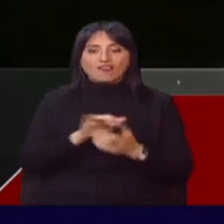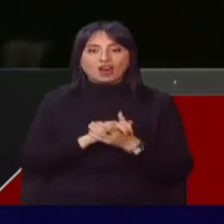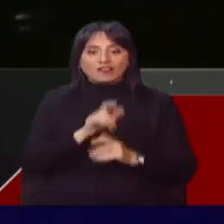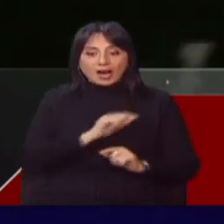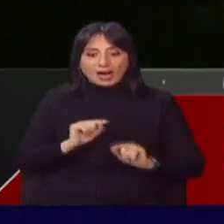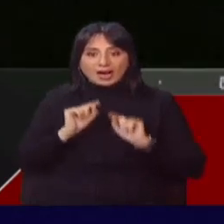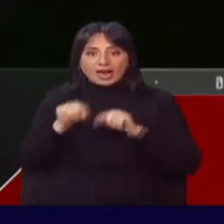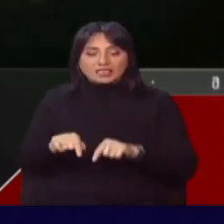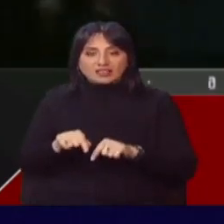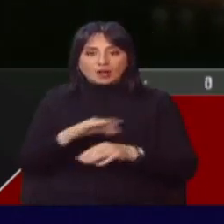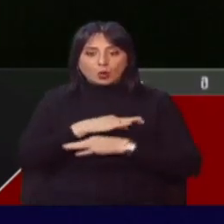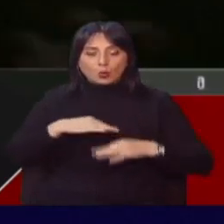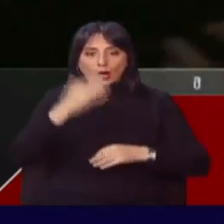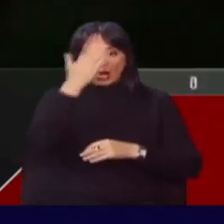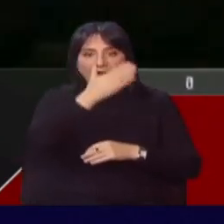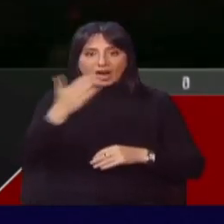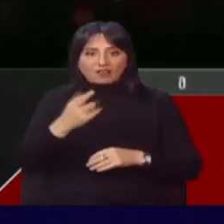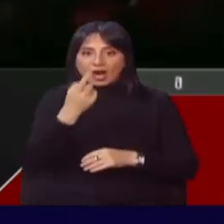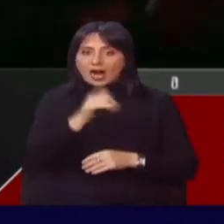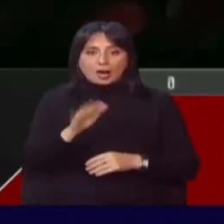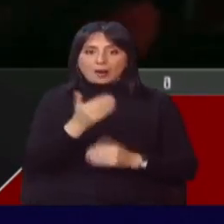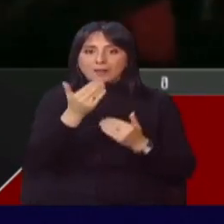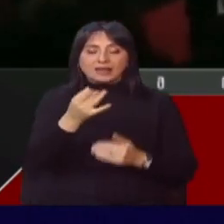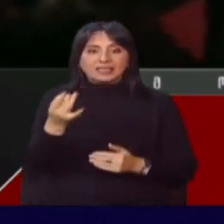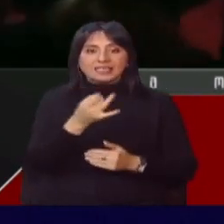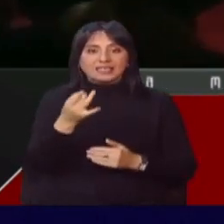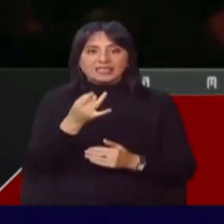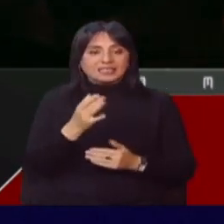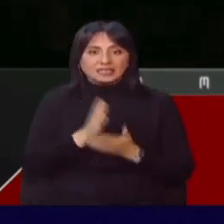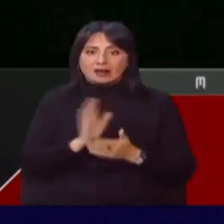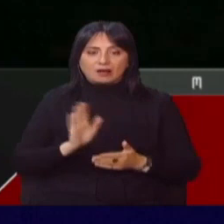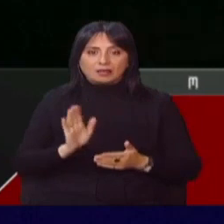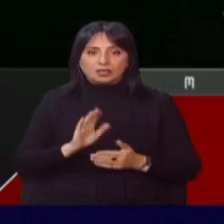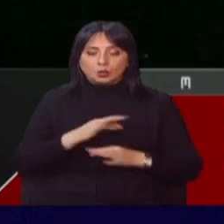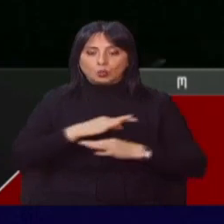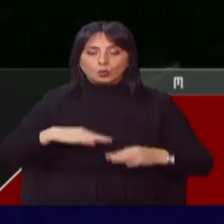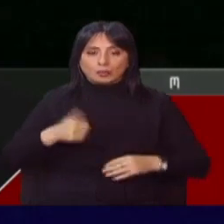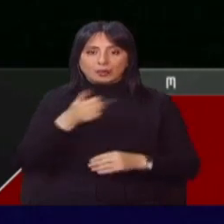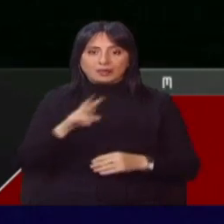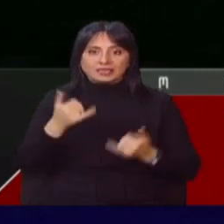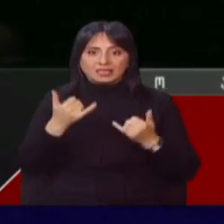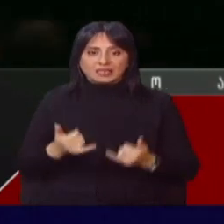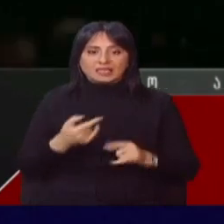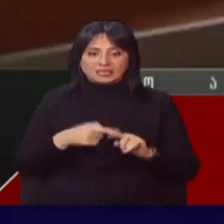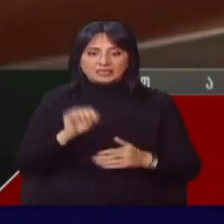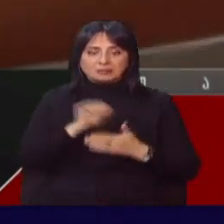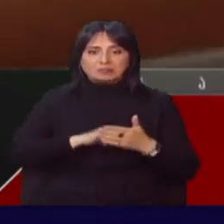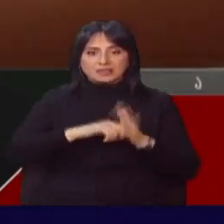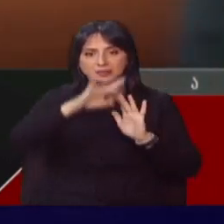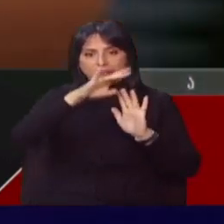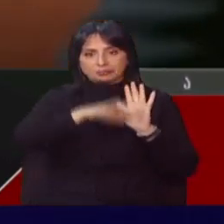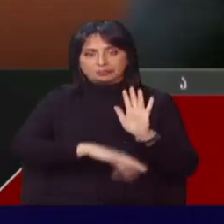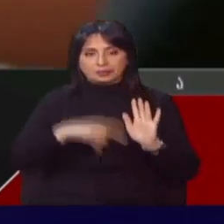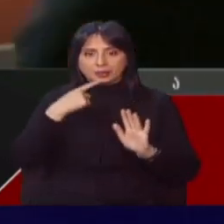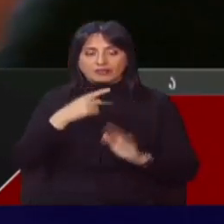ევროკავშირში გაწევრიანება უნგრელი ხალხის და არამარტო მათ ინტერესებში არ არის. უნგრეთის პრემიერმა დღეს ის მიზეზები ჩამოთვალა, რის